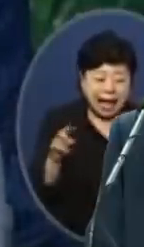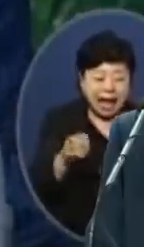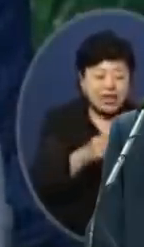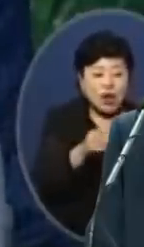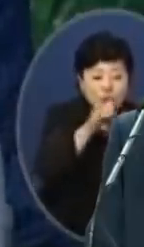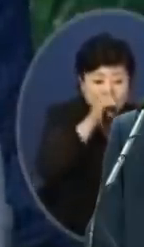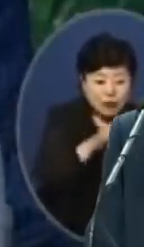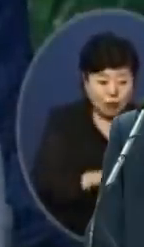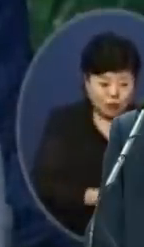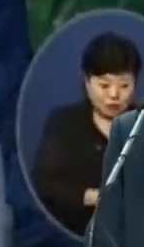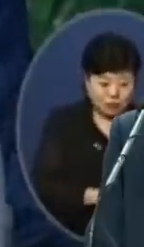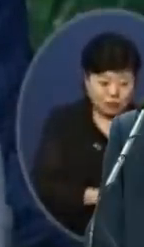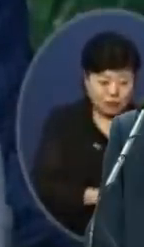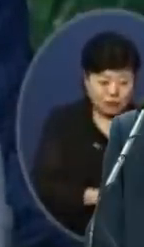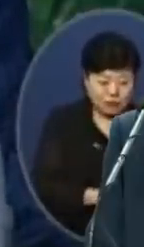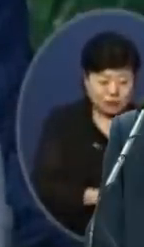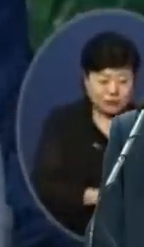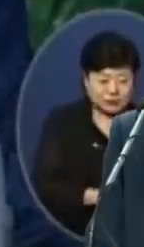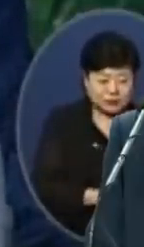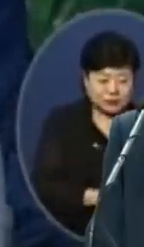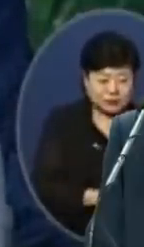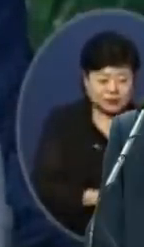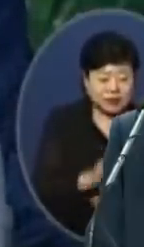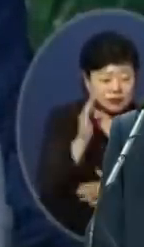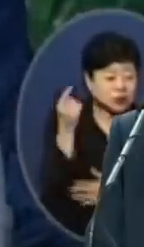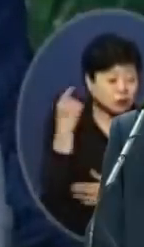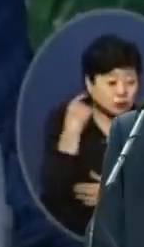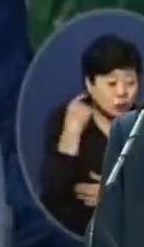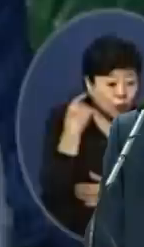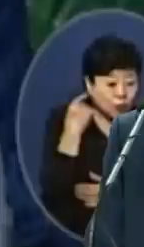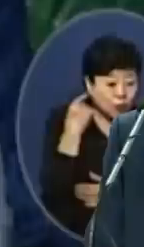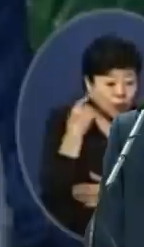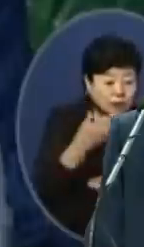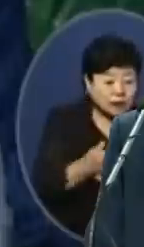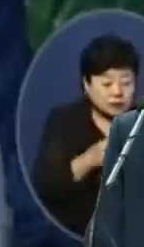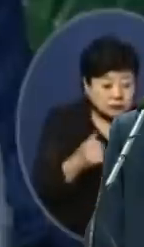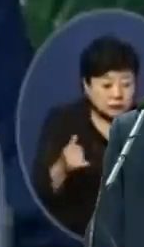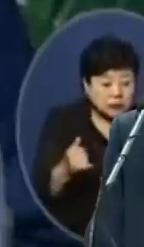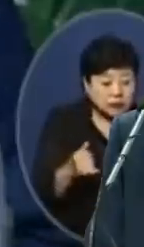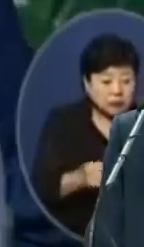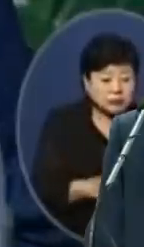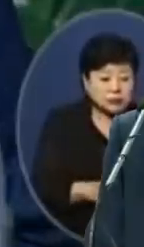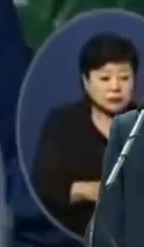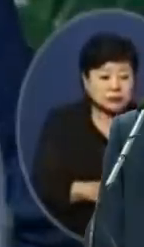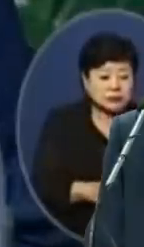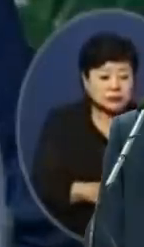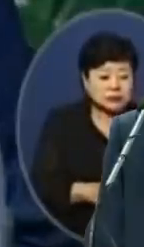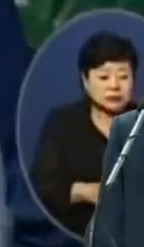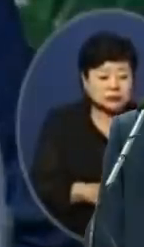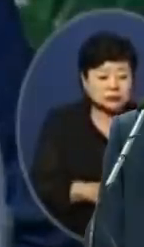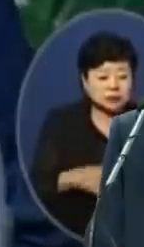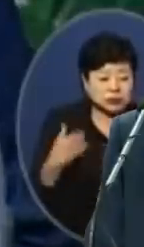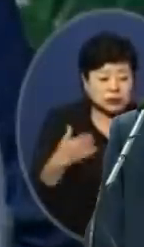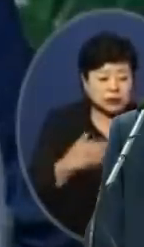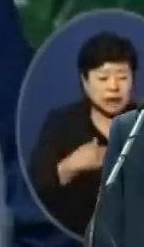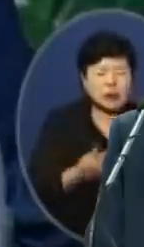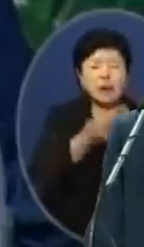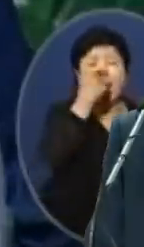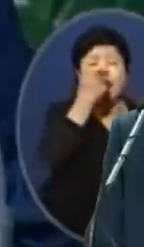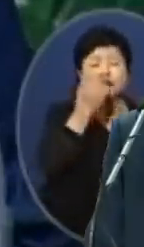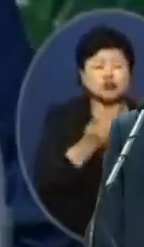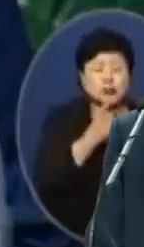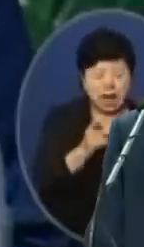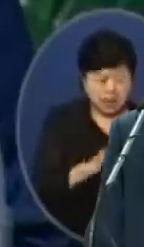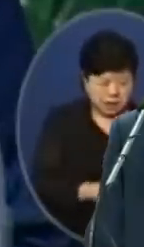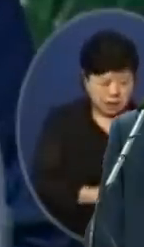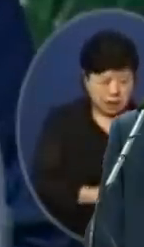것입니다. 예를 들어 말하면 내 설교를 듣고 있는데 다른 사람은 다 그렇지 않은데 아, 저 내보고 하는 말이다. 저 내보고 하는 말이다.